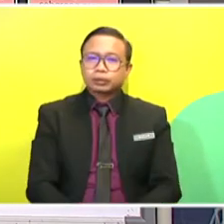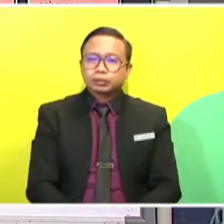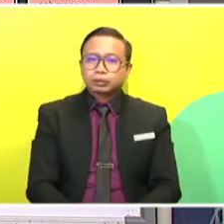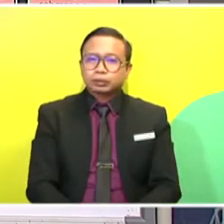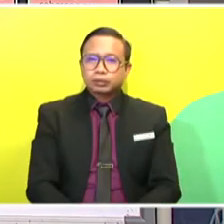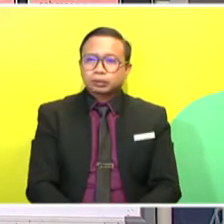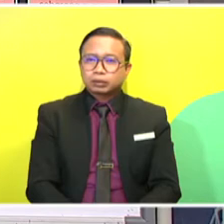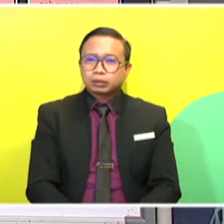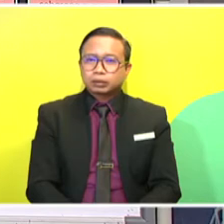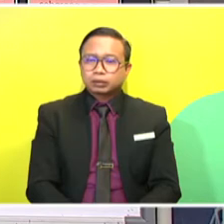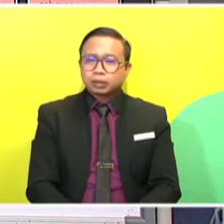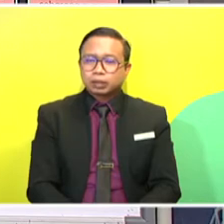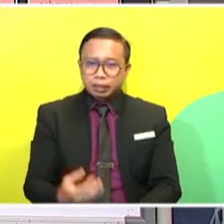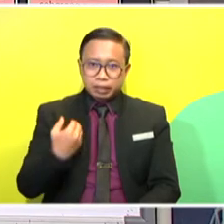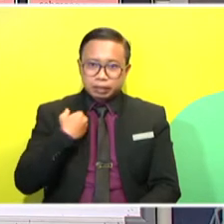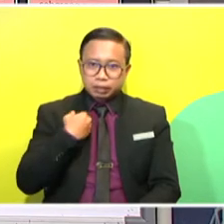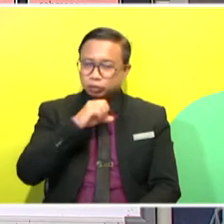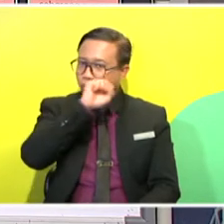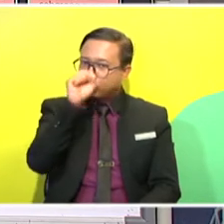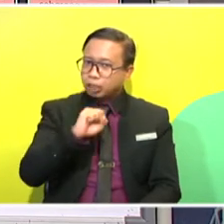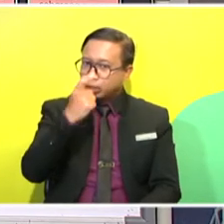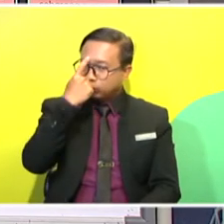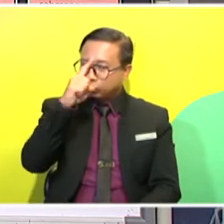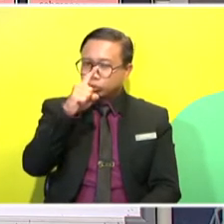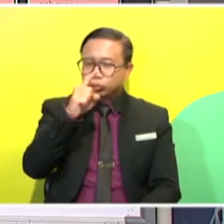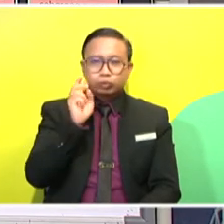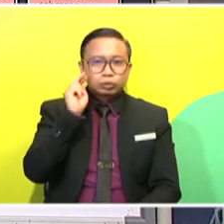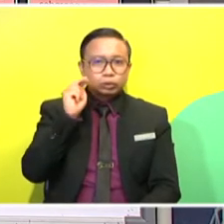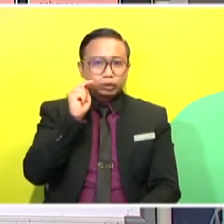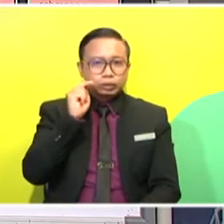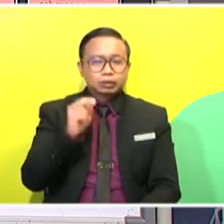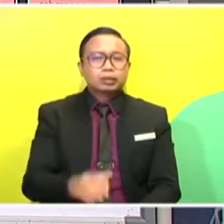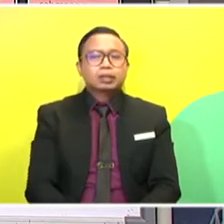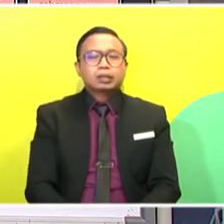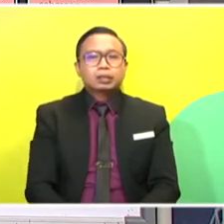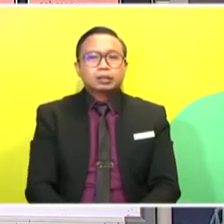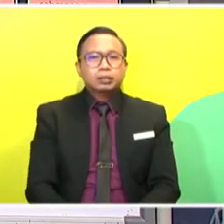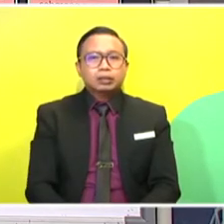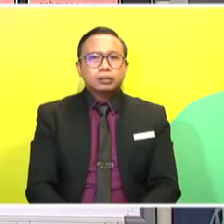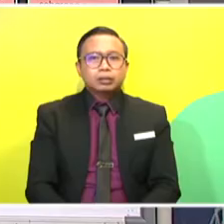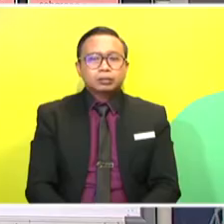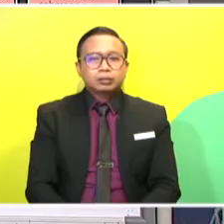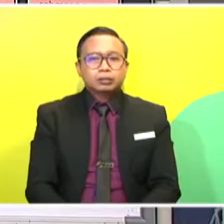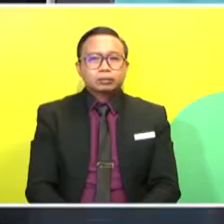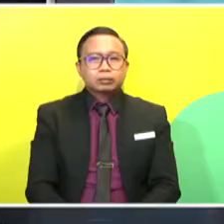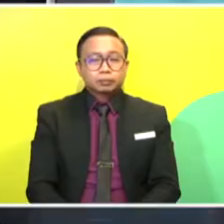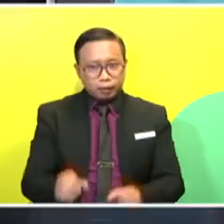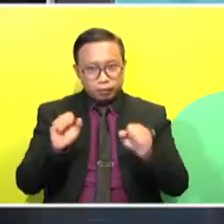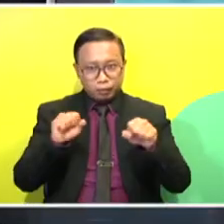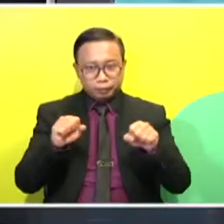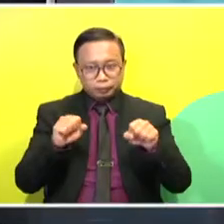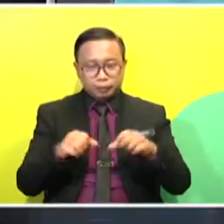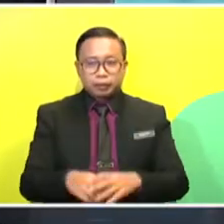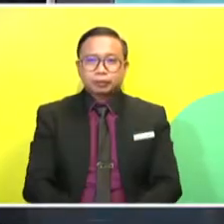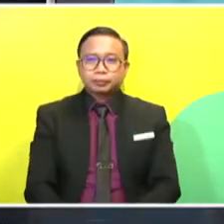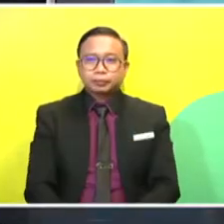ujilah adakah saya masih ingat apa 6 peraturan yang telah kita sama-sama pelajari bersama-sama dengan murid-murid di rumah. Boleh.